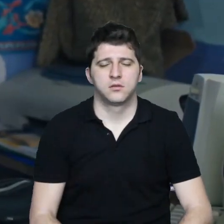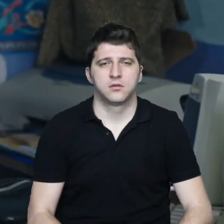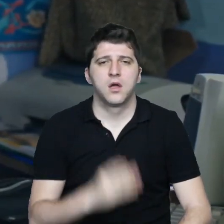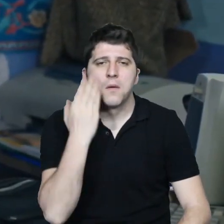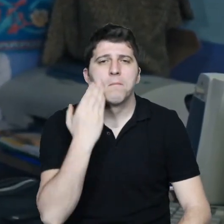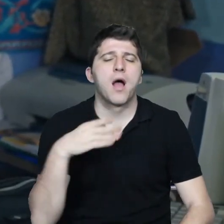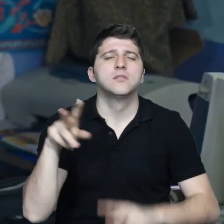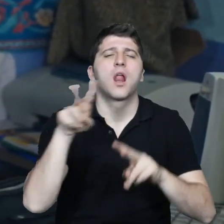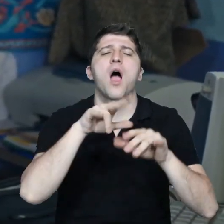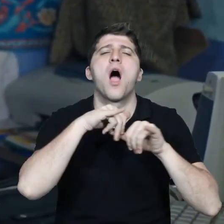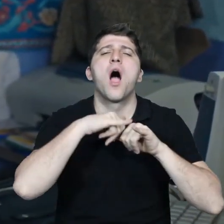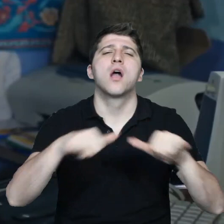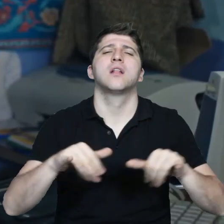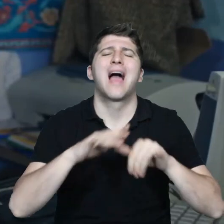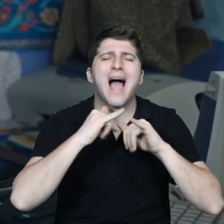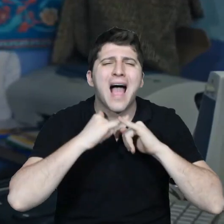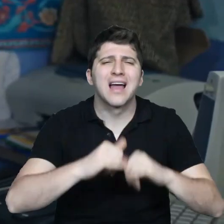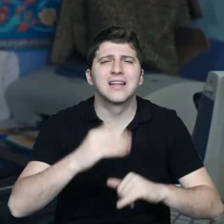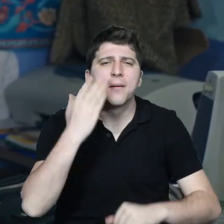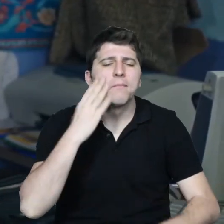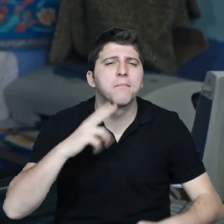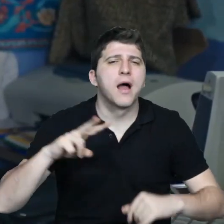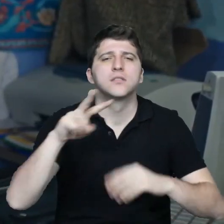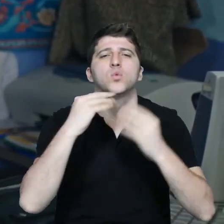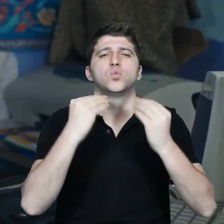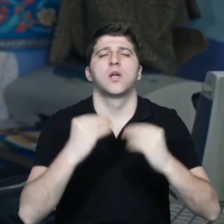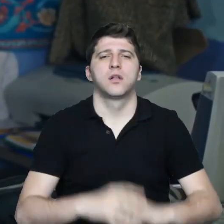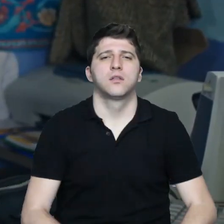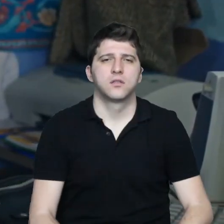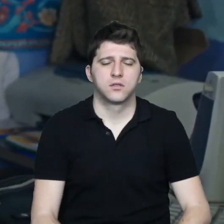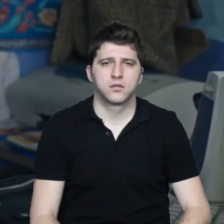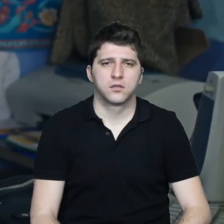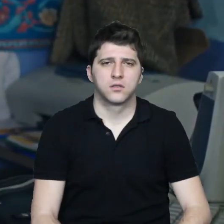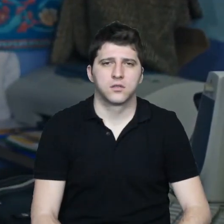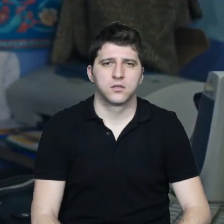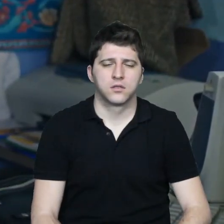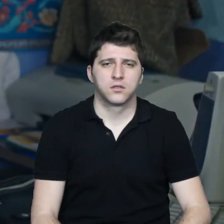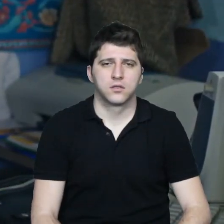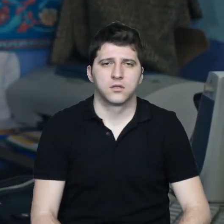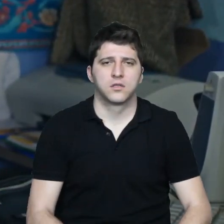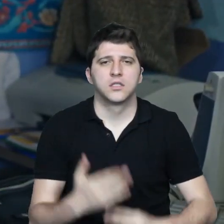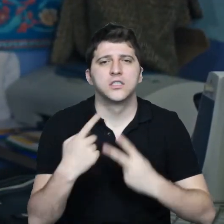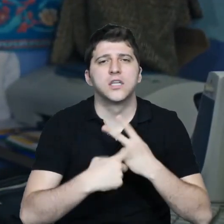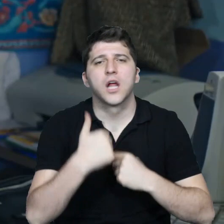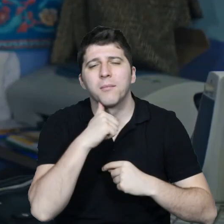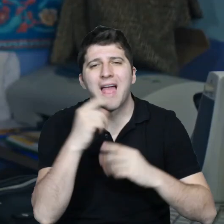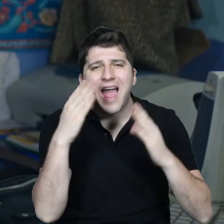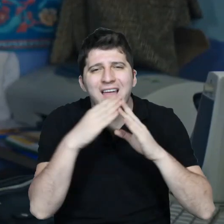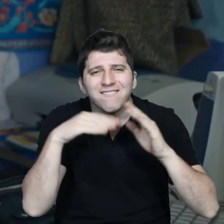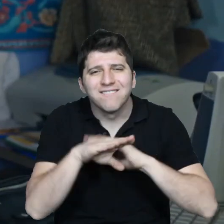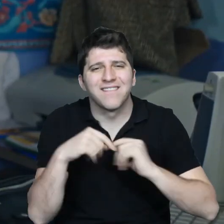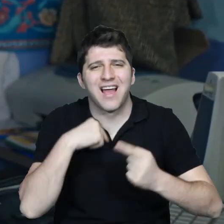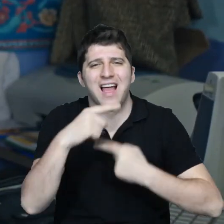aynı yerinde duruyor ya. Vallahi aynı ordu olduğu yerde duruyor. Evet. Ya Yaşar abi, ben başımı sokacak bir yer arıyorum.